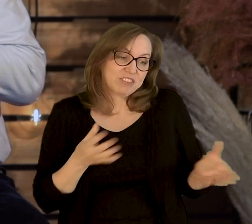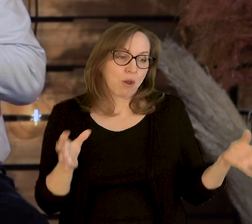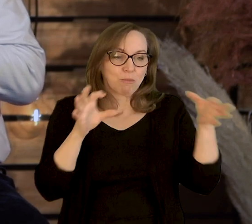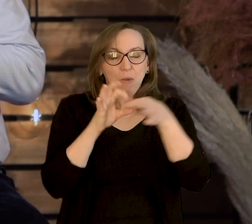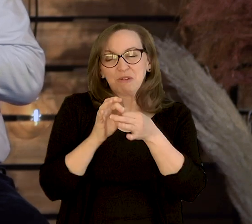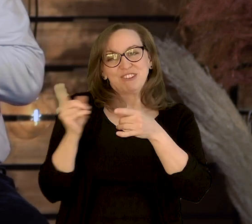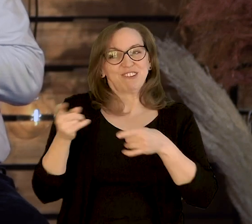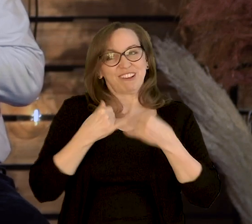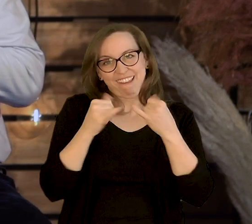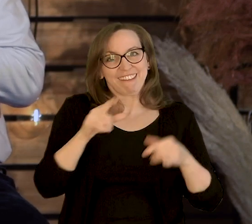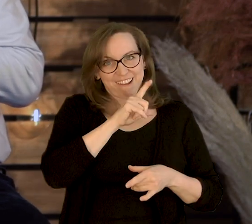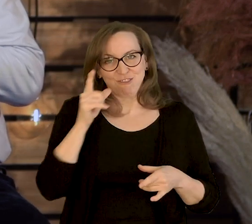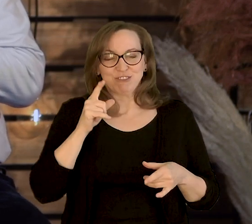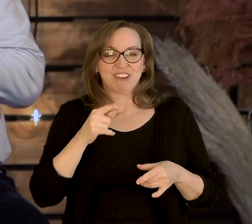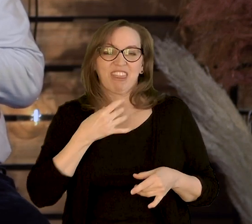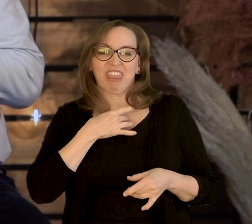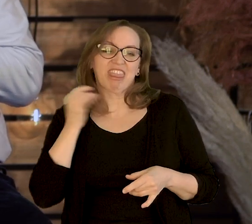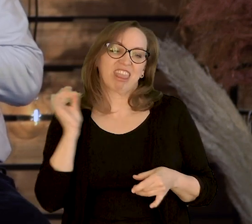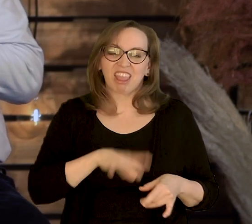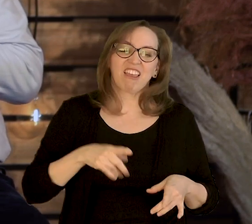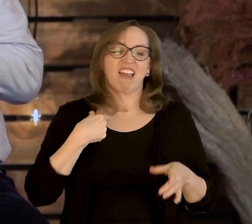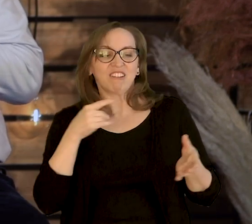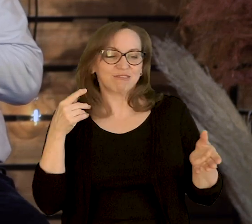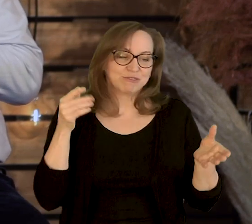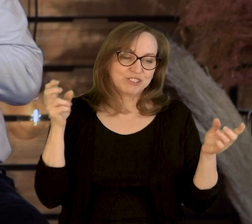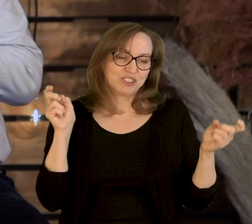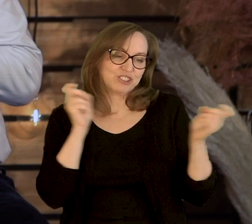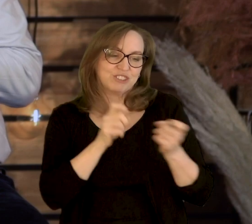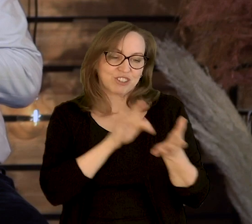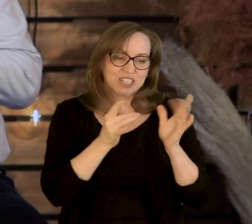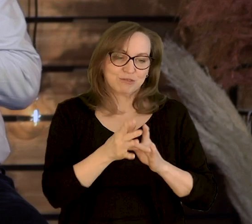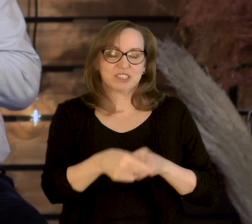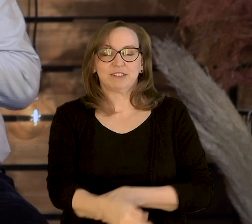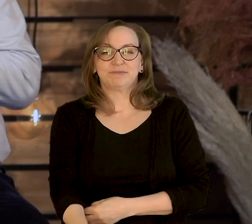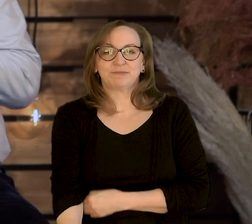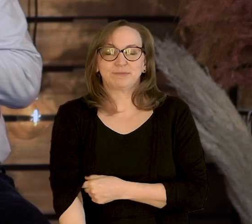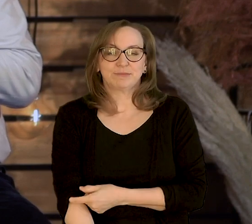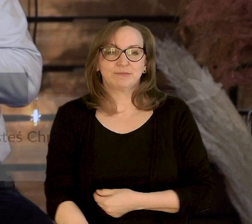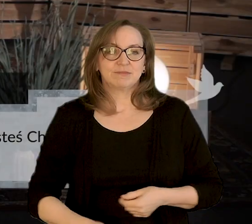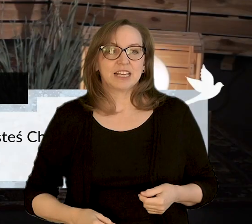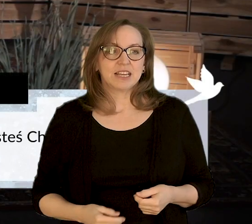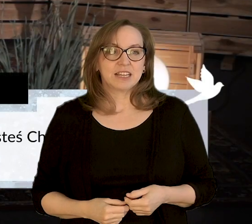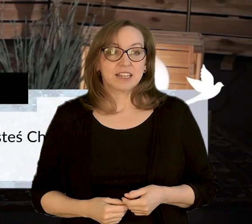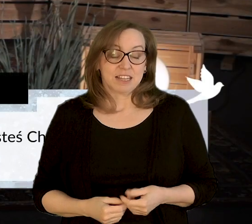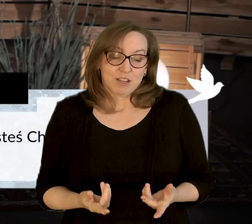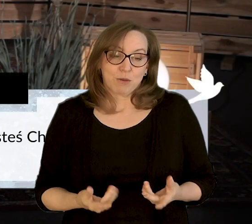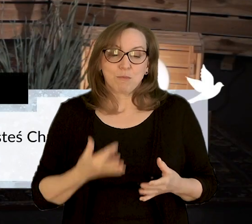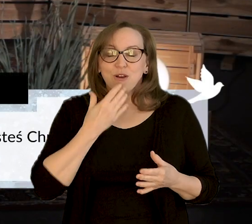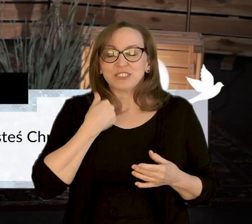39 czytamy, że wypalił do Jezusa takie oto słowa. Skoro jesteś